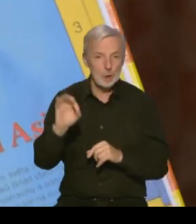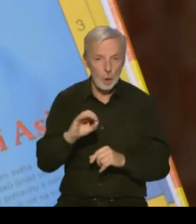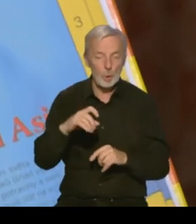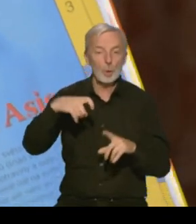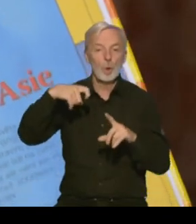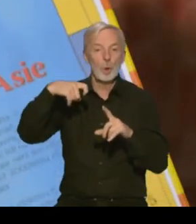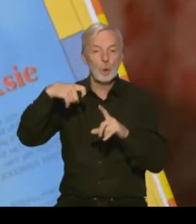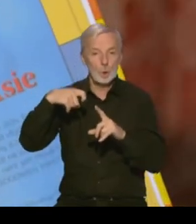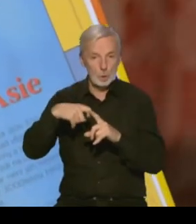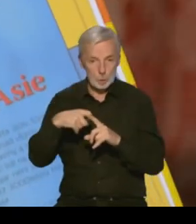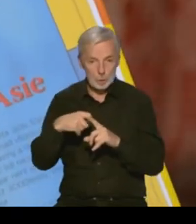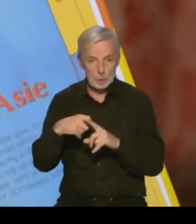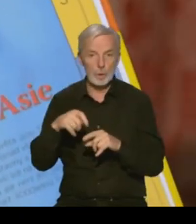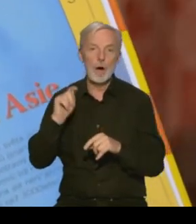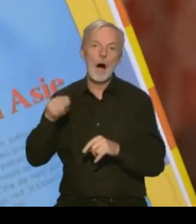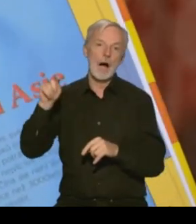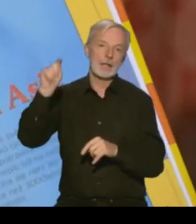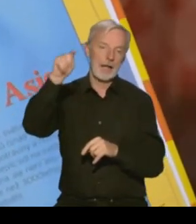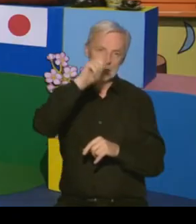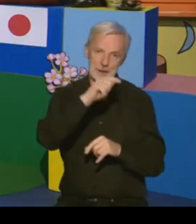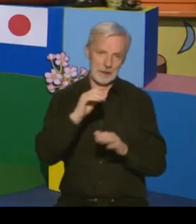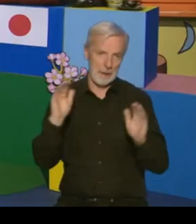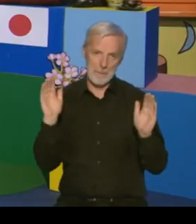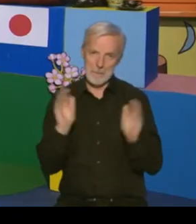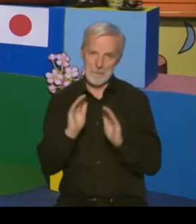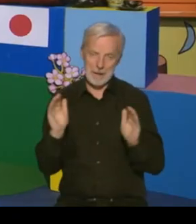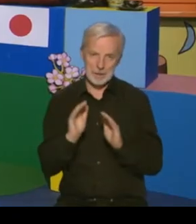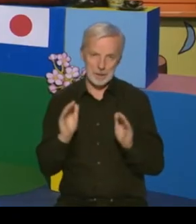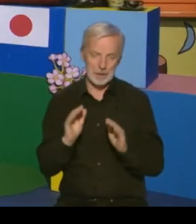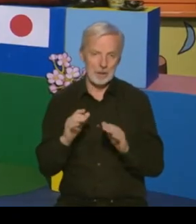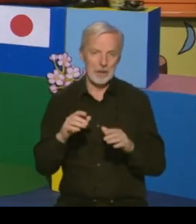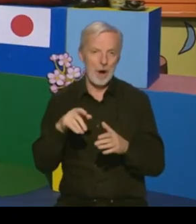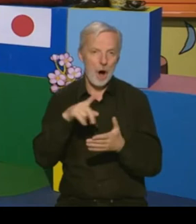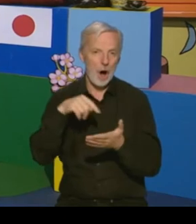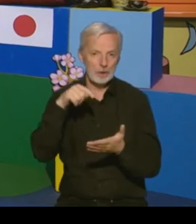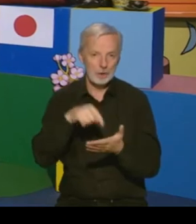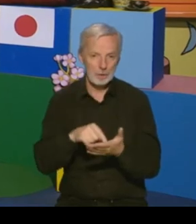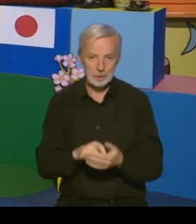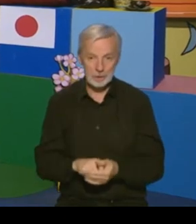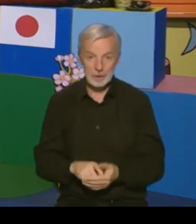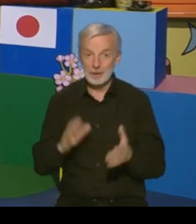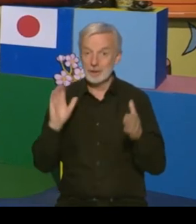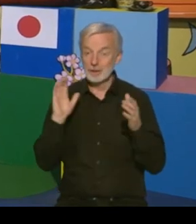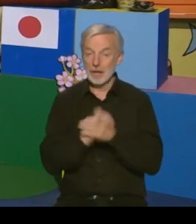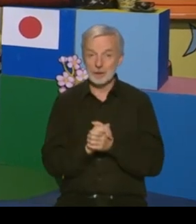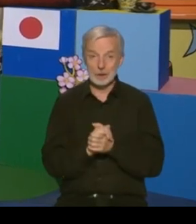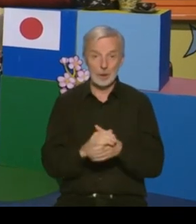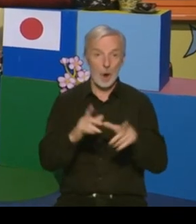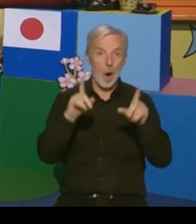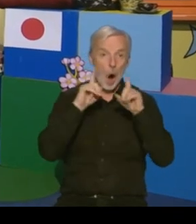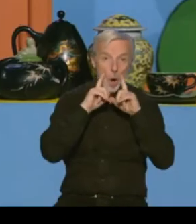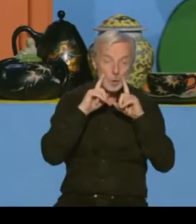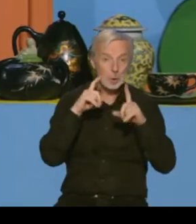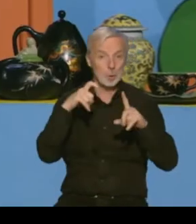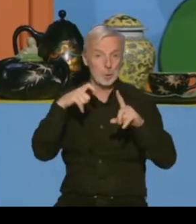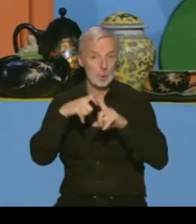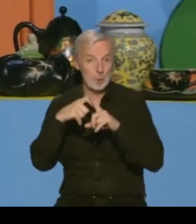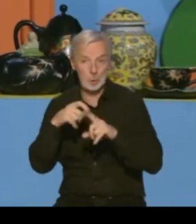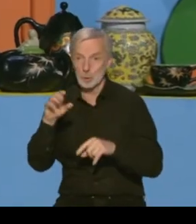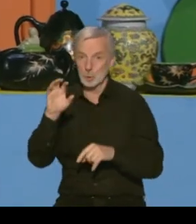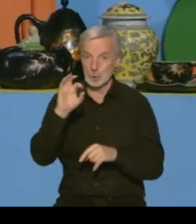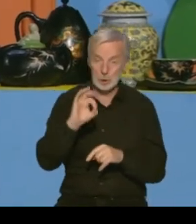a okolo je ještě spousta malých ostrůvků. Honšu, Kyushu, Hokkaido, Shikoku. To jsou